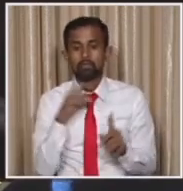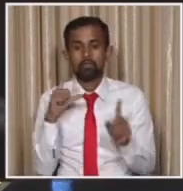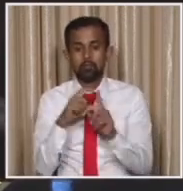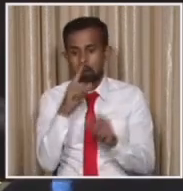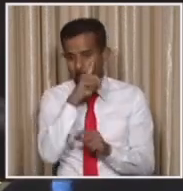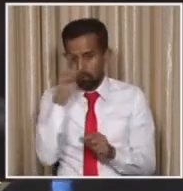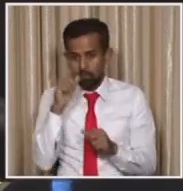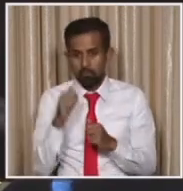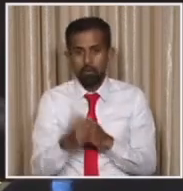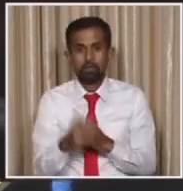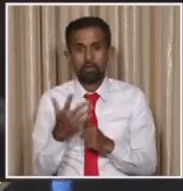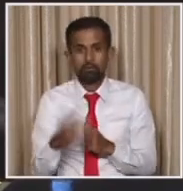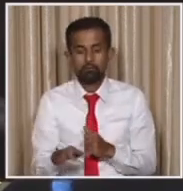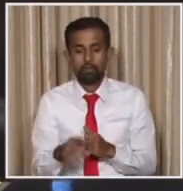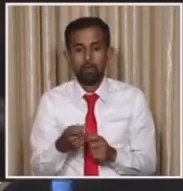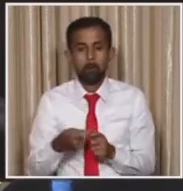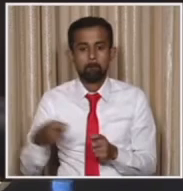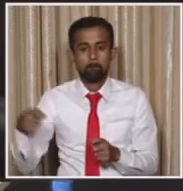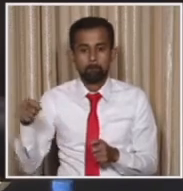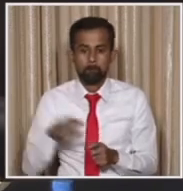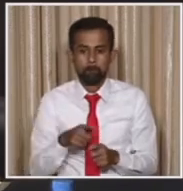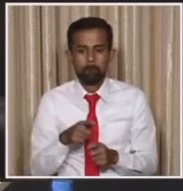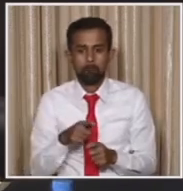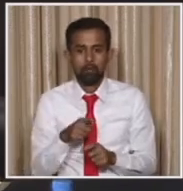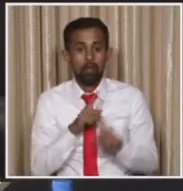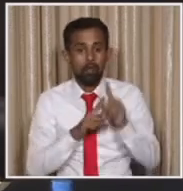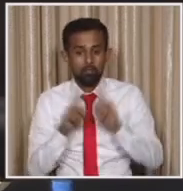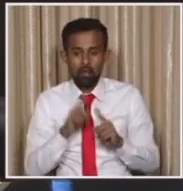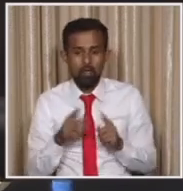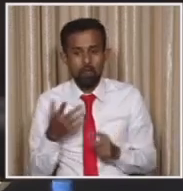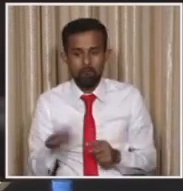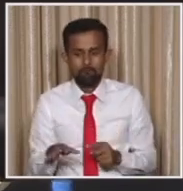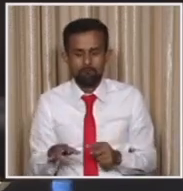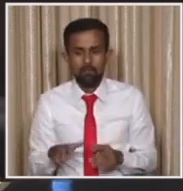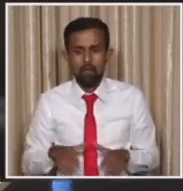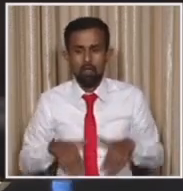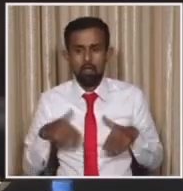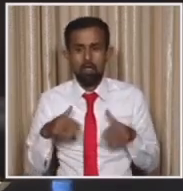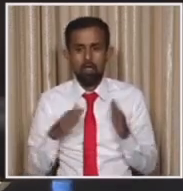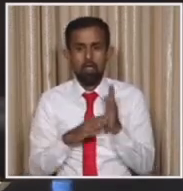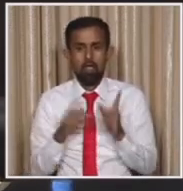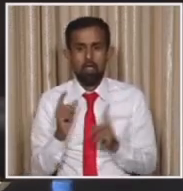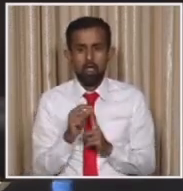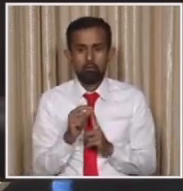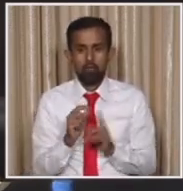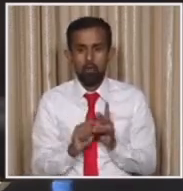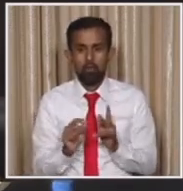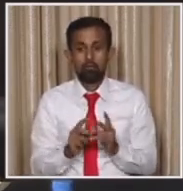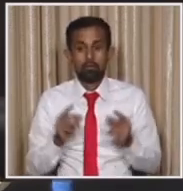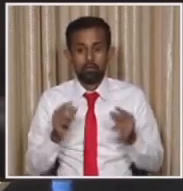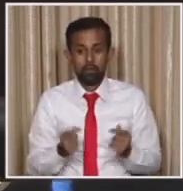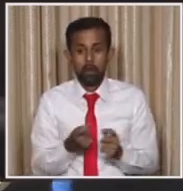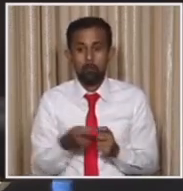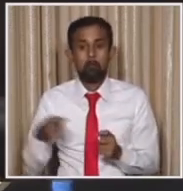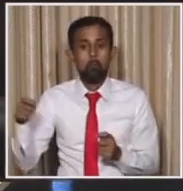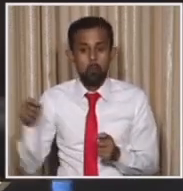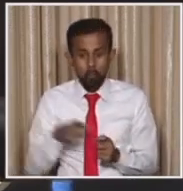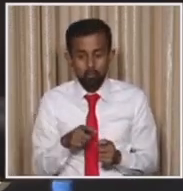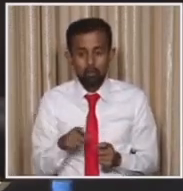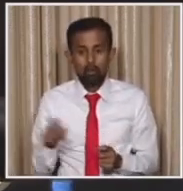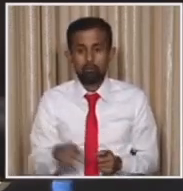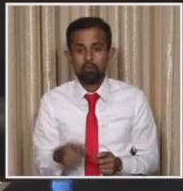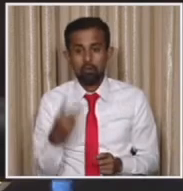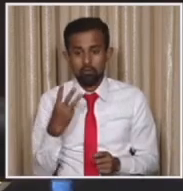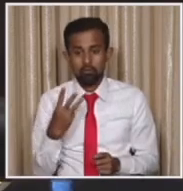වෙනකොට ක්‍රියාත්මක කරන්න. ප්‍රසම්පාදනය ගැන අපි කතා කරානේ, අර සෞඛ්‍ය අමාත්‍යාංශයේ කොහොමද ඉමර්ජන්සි ප්‍රකුපන් කරේ කියලා දවස්